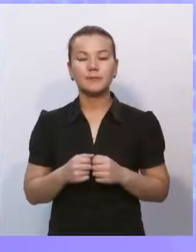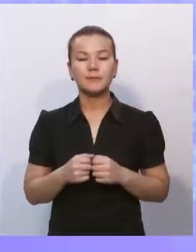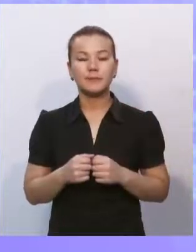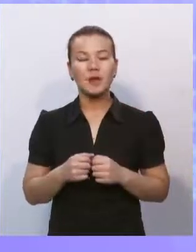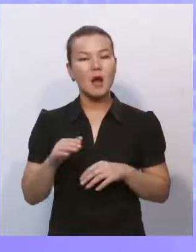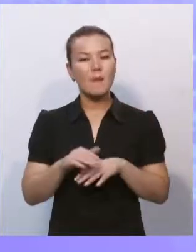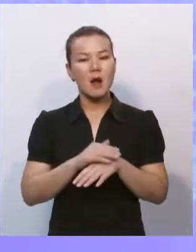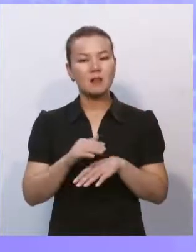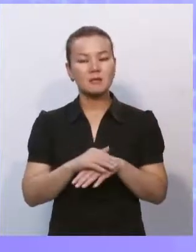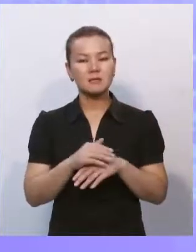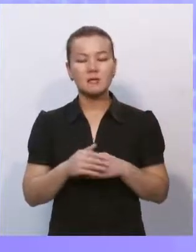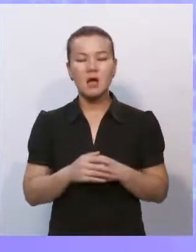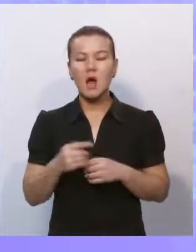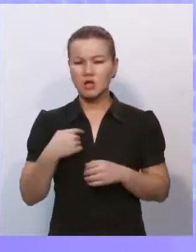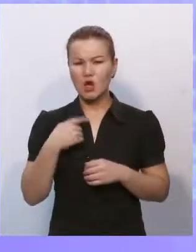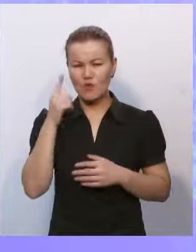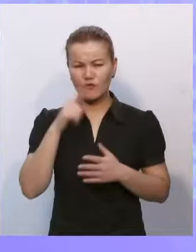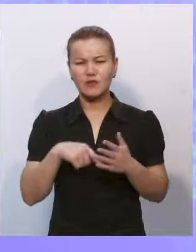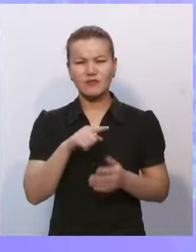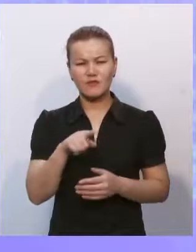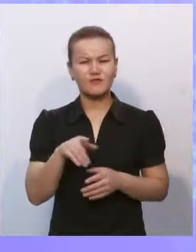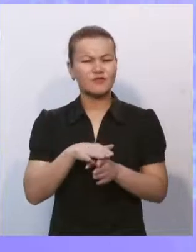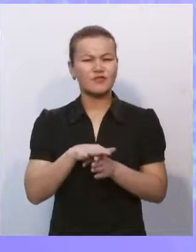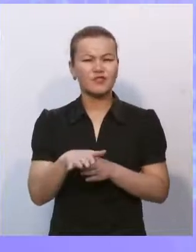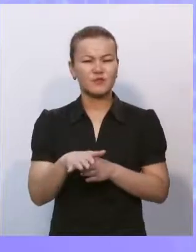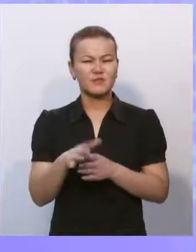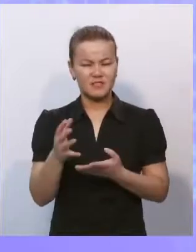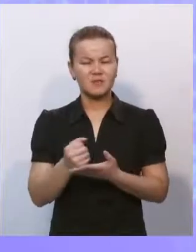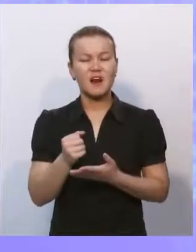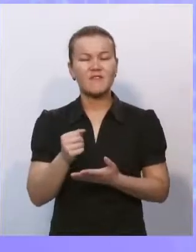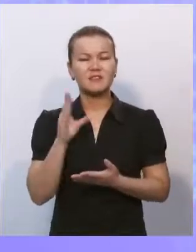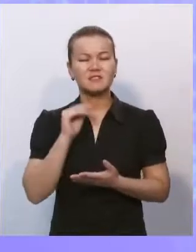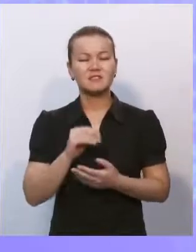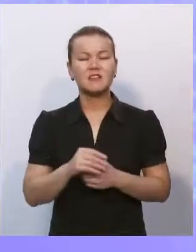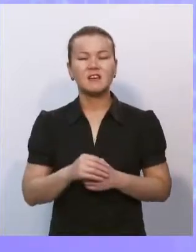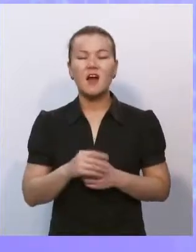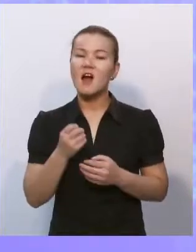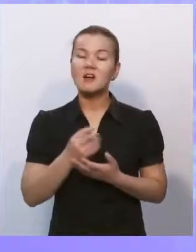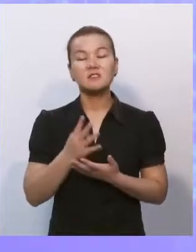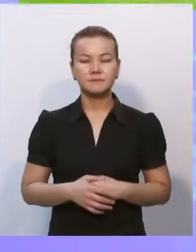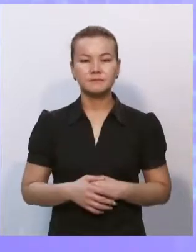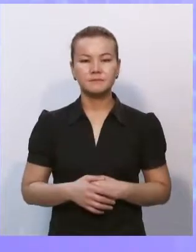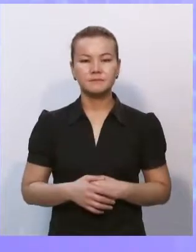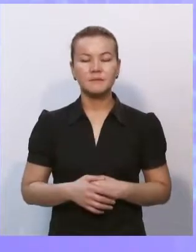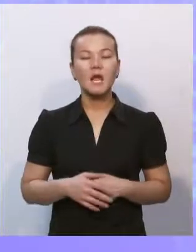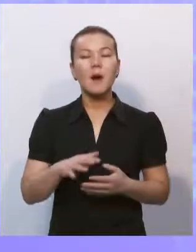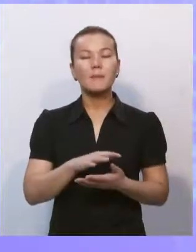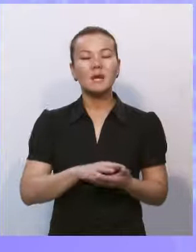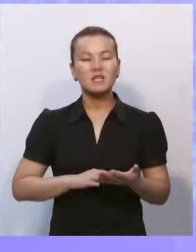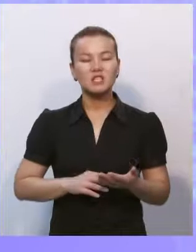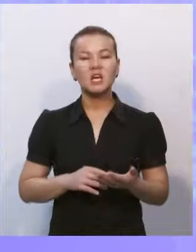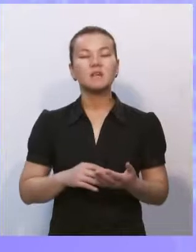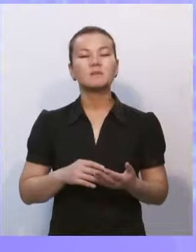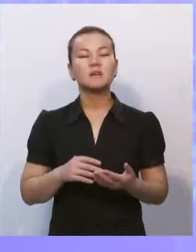молодцы я уверена вы справились оцените себя продолжаем